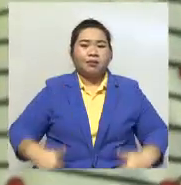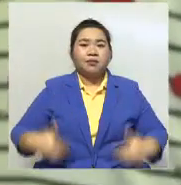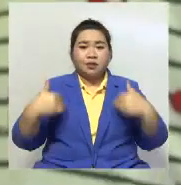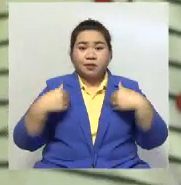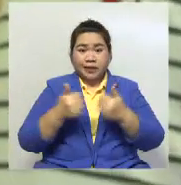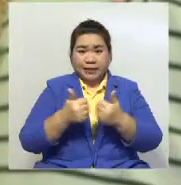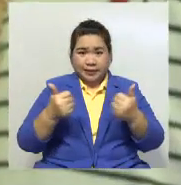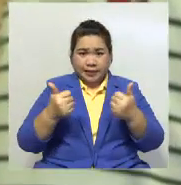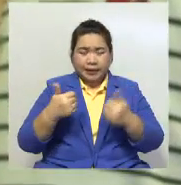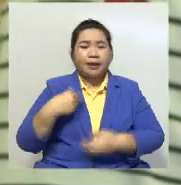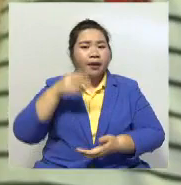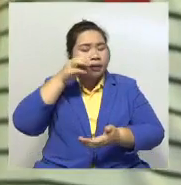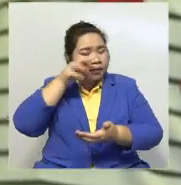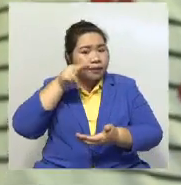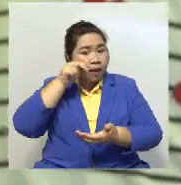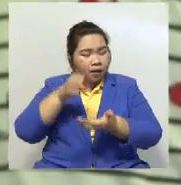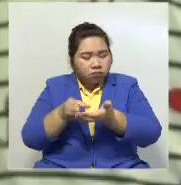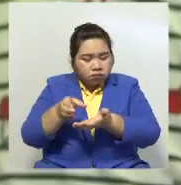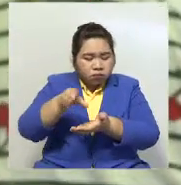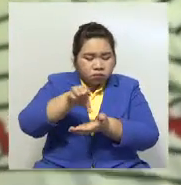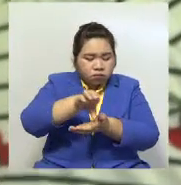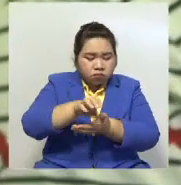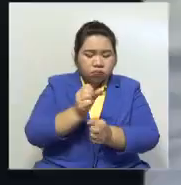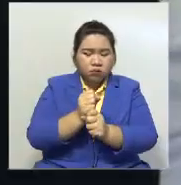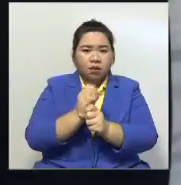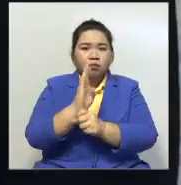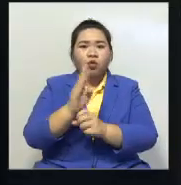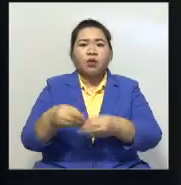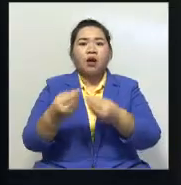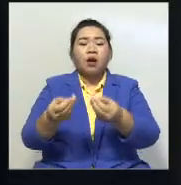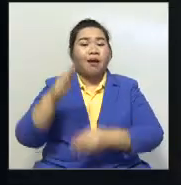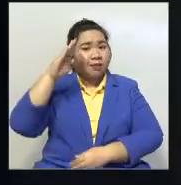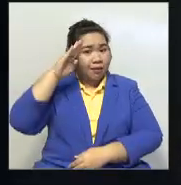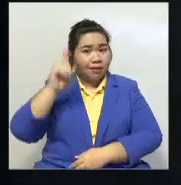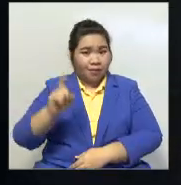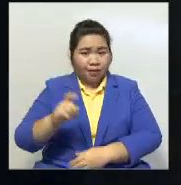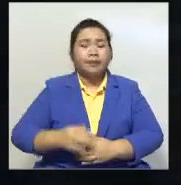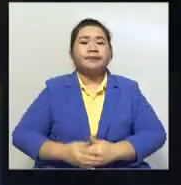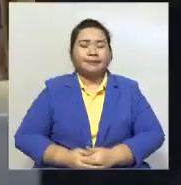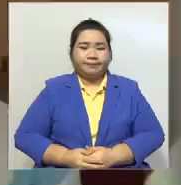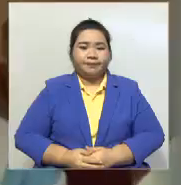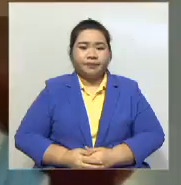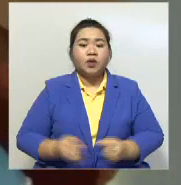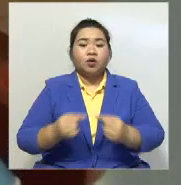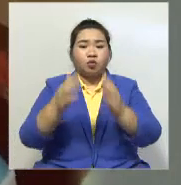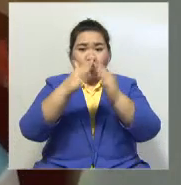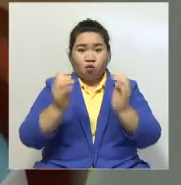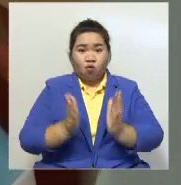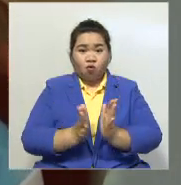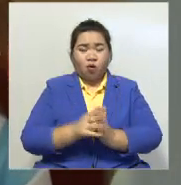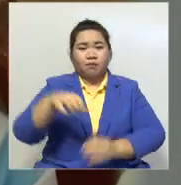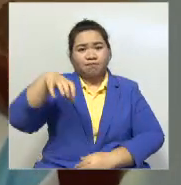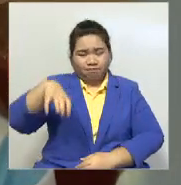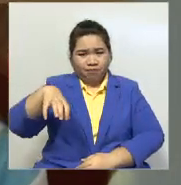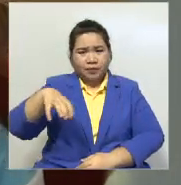คลพร้อมทั้งกรวดน้ำอุทิศส่วนกุศลแก่จ่าแซมผู้ล่วงลับด้วยนะครับและสำหรับวัดพระธาตุดอยวาวนะครับก็เป็นวัด